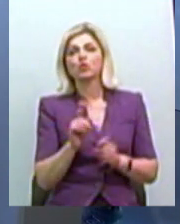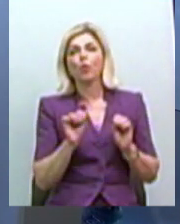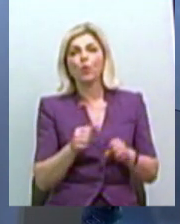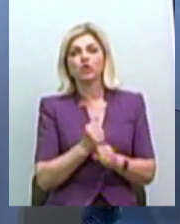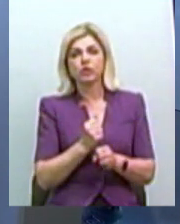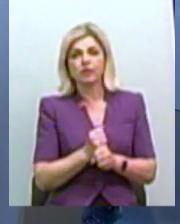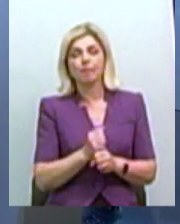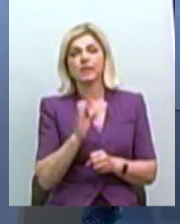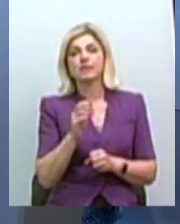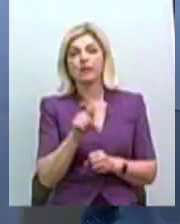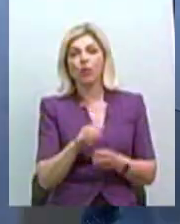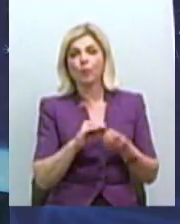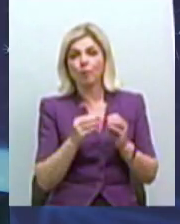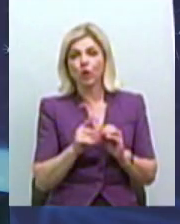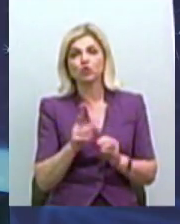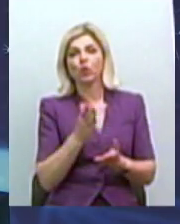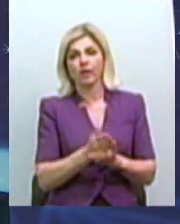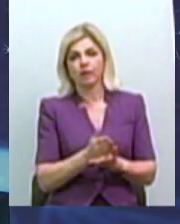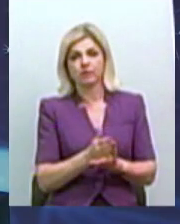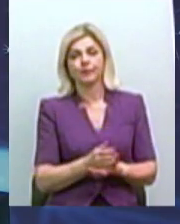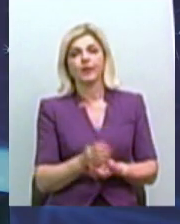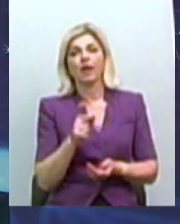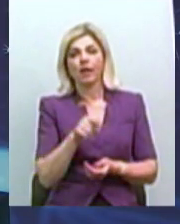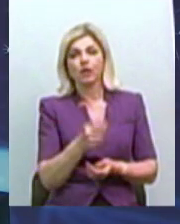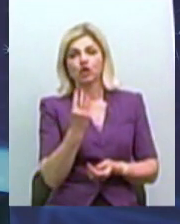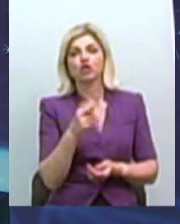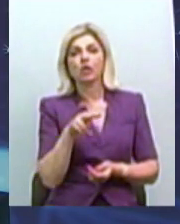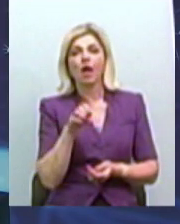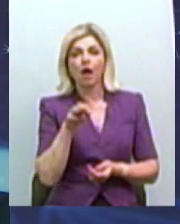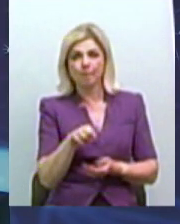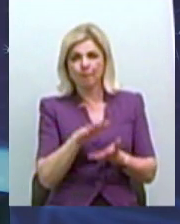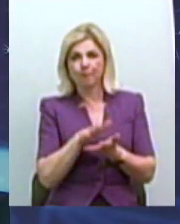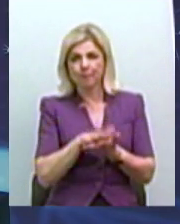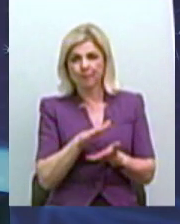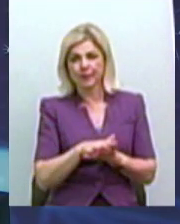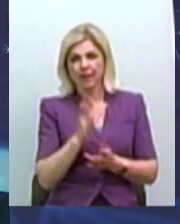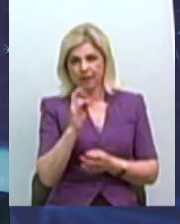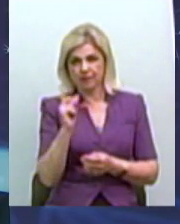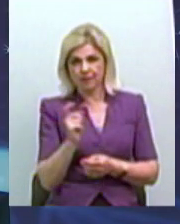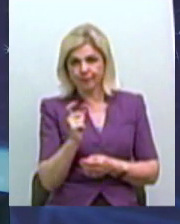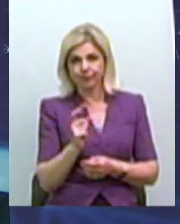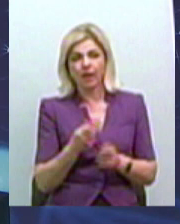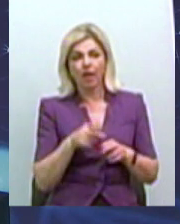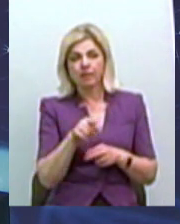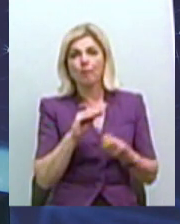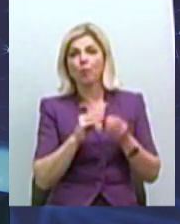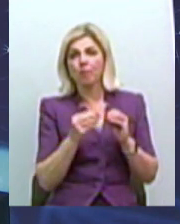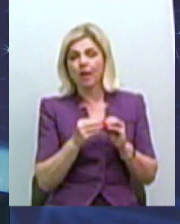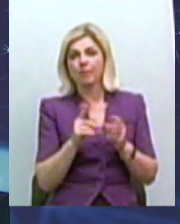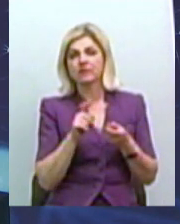знаете, одна из проблем, это опять-таки тот же самый шлам. Это одна из проблем связана с тем,